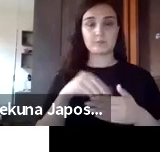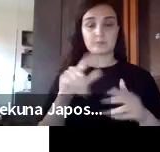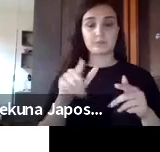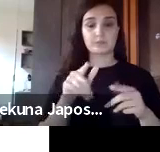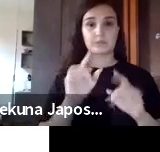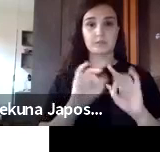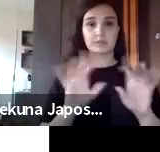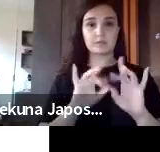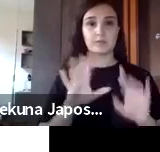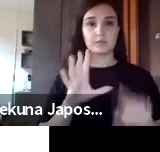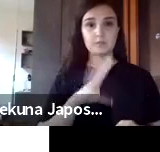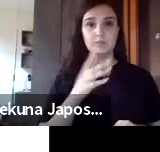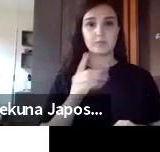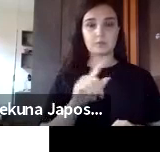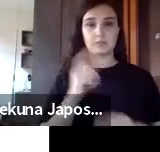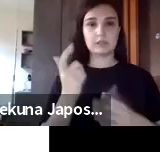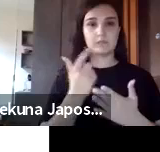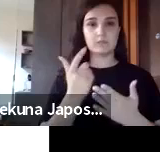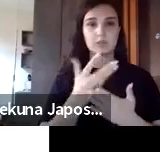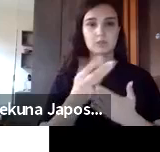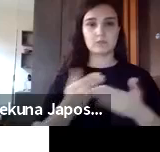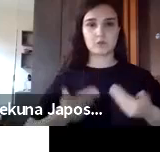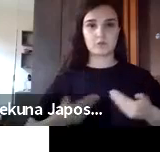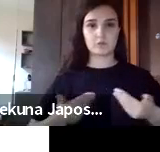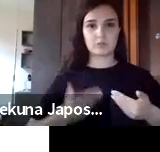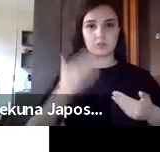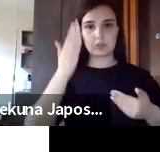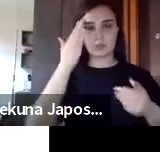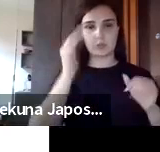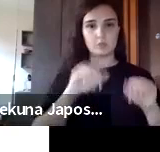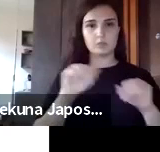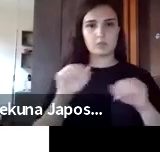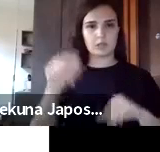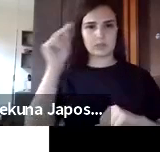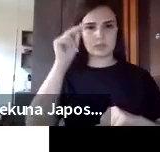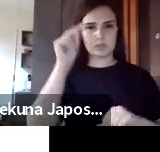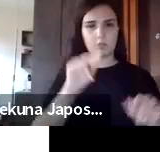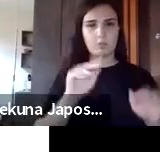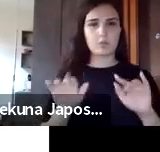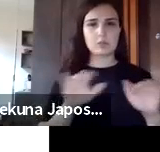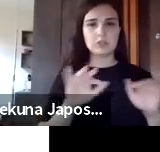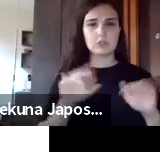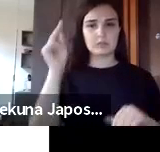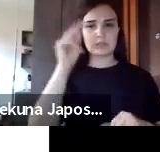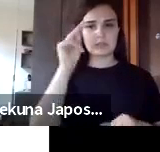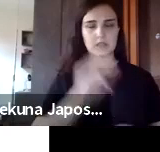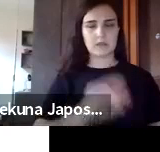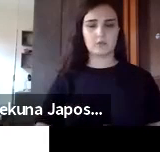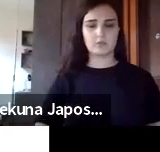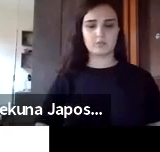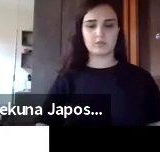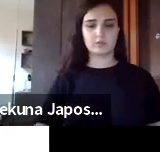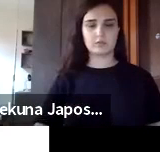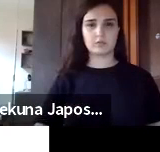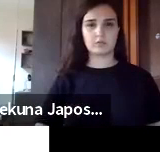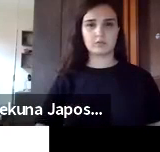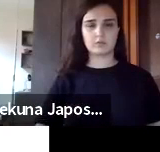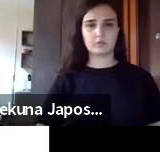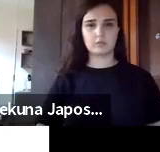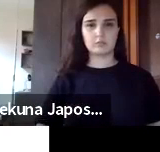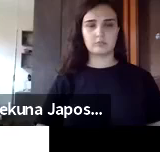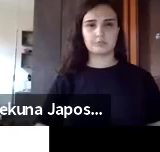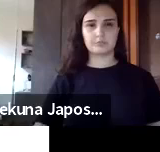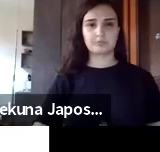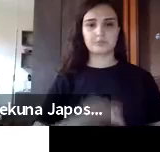რო დამოუკიდებელი ცხოვრების უნარებს ითვისებს, ფუნქციონირებას სწავლობთ და მაშინ როდესაც